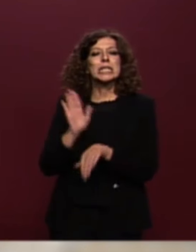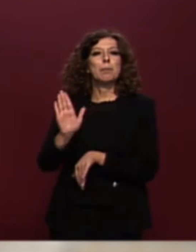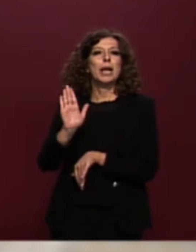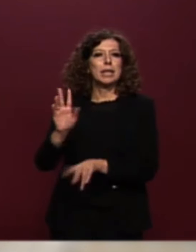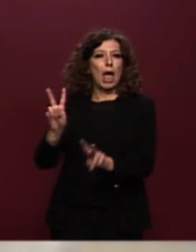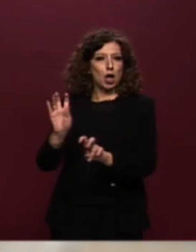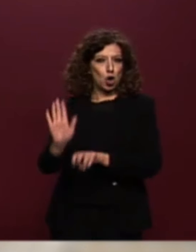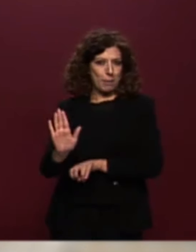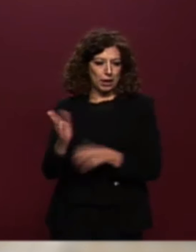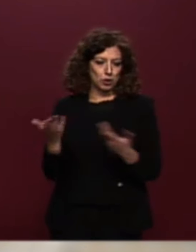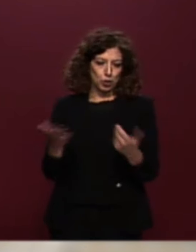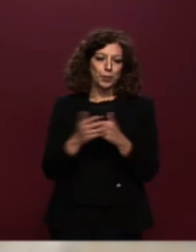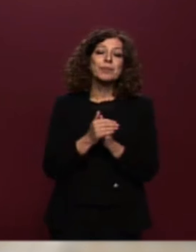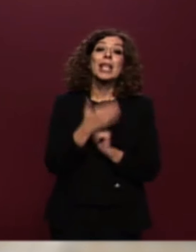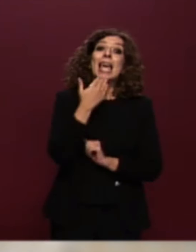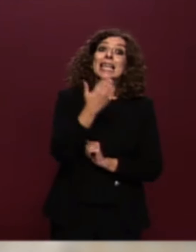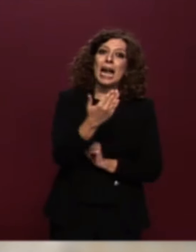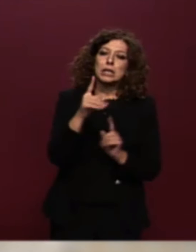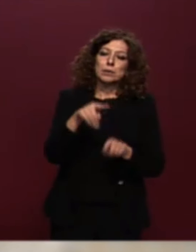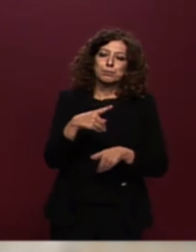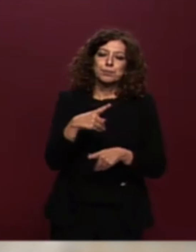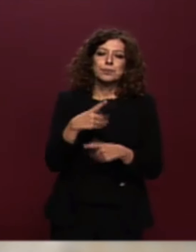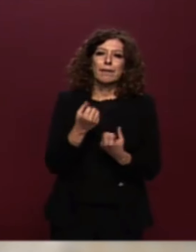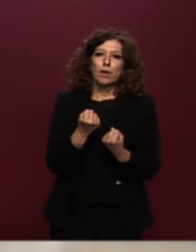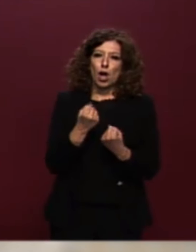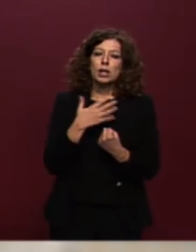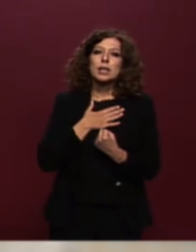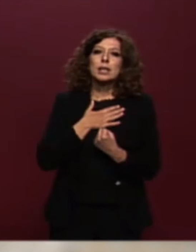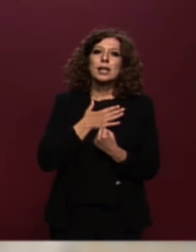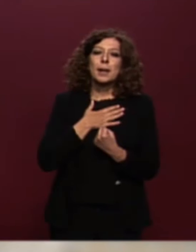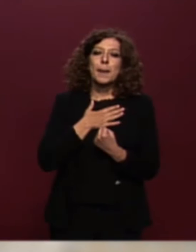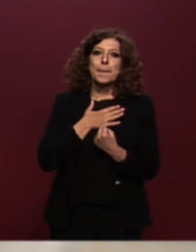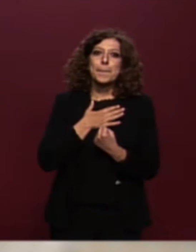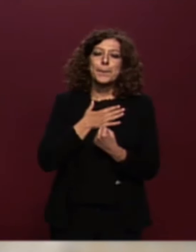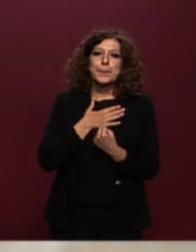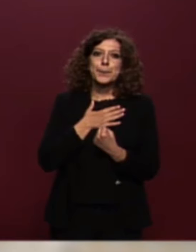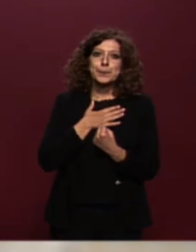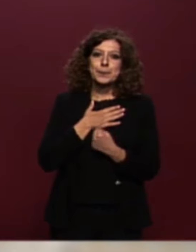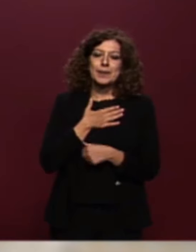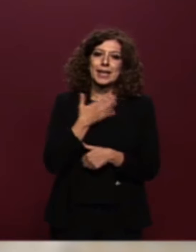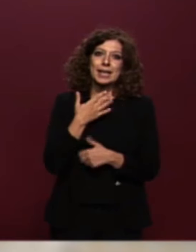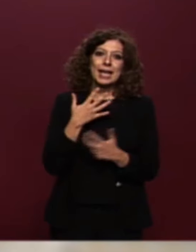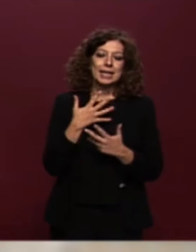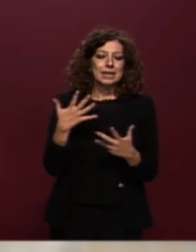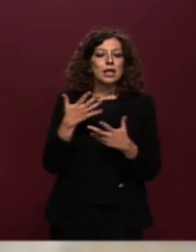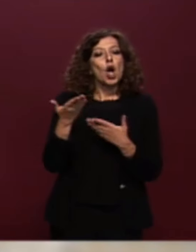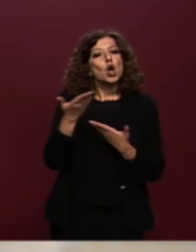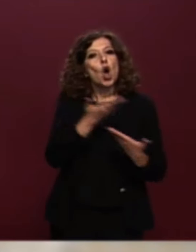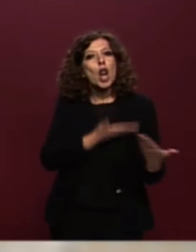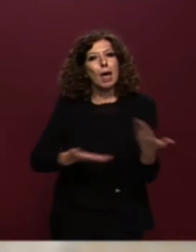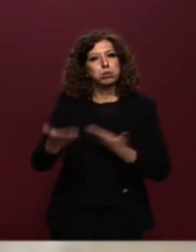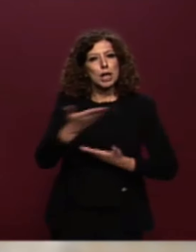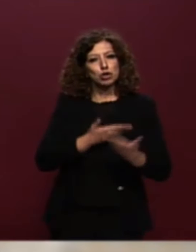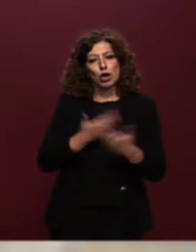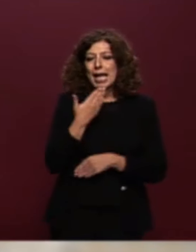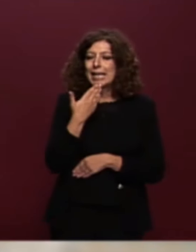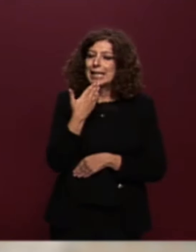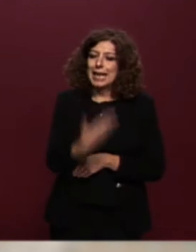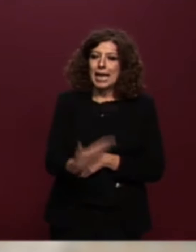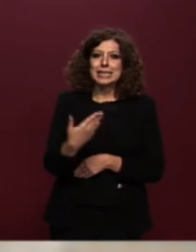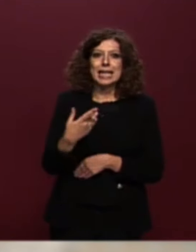voglio sentitamente ringraziare per la grande e preziosa collaborazione il